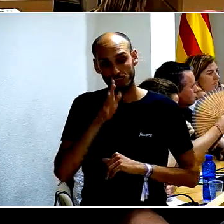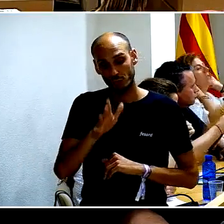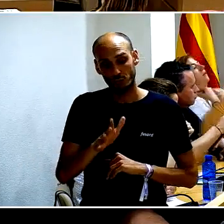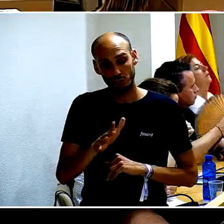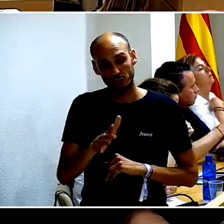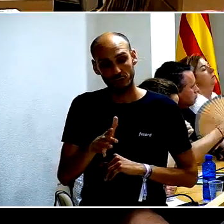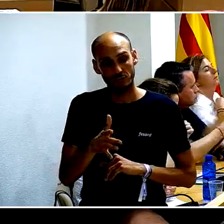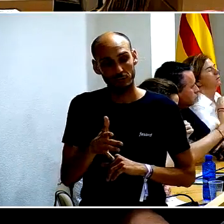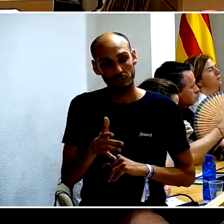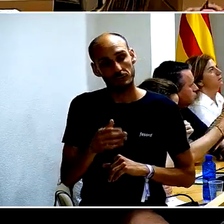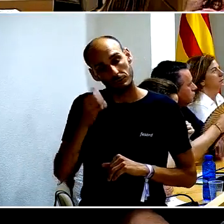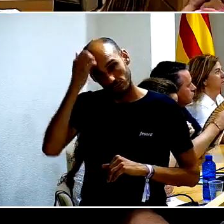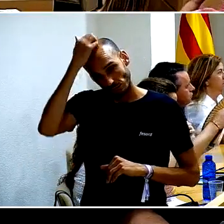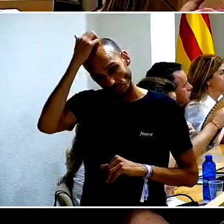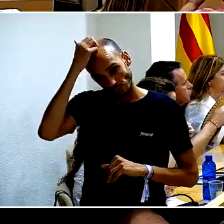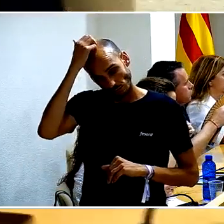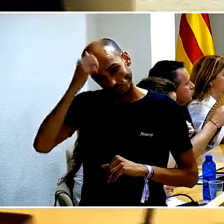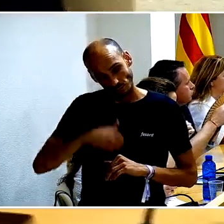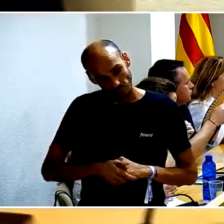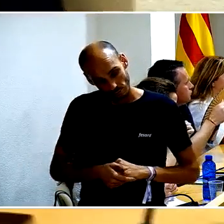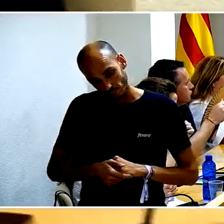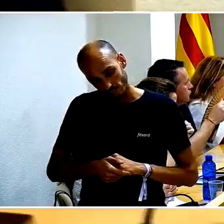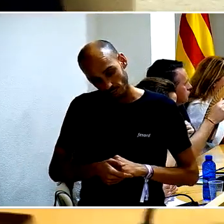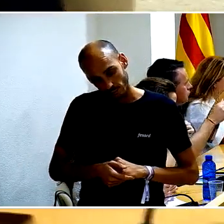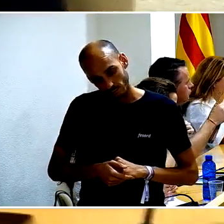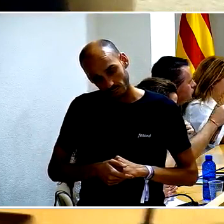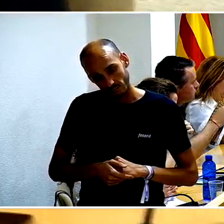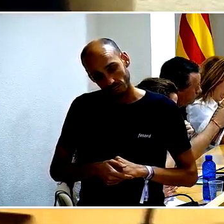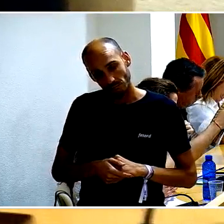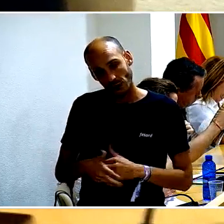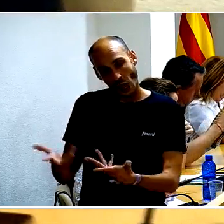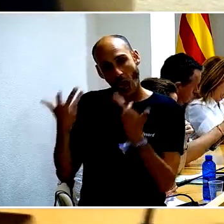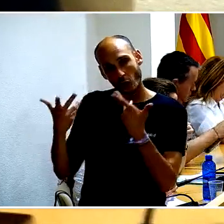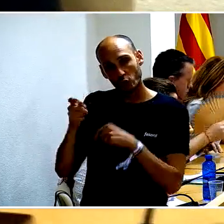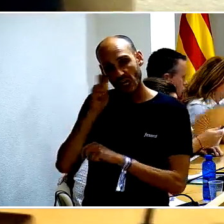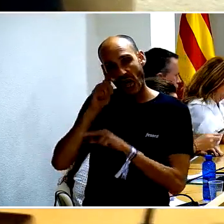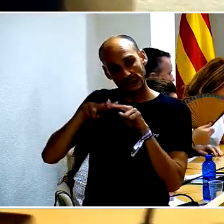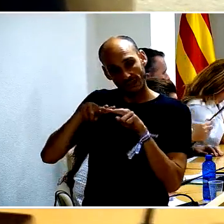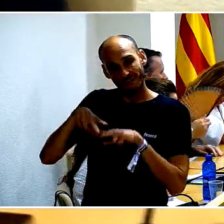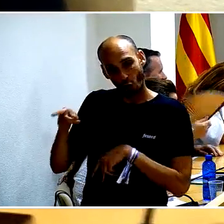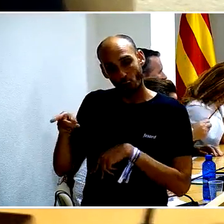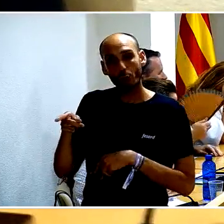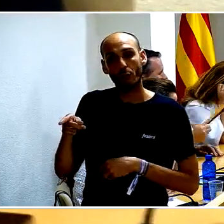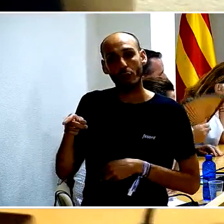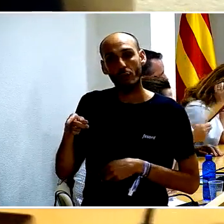básicamente es el que ha dicho Beatriz, pero ve indicada por el interventor que es conveniente